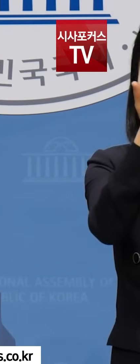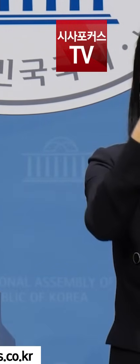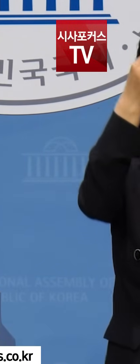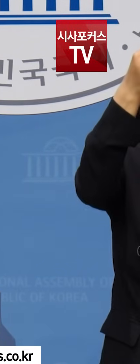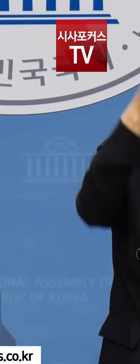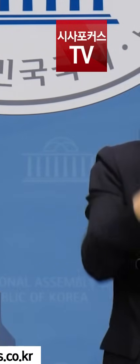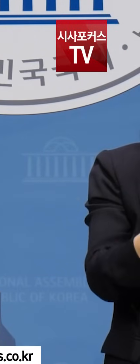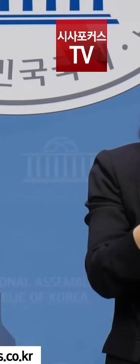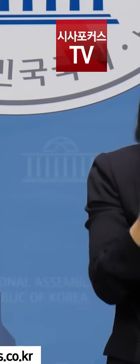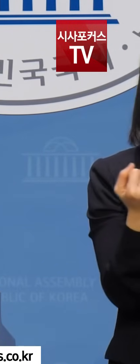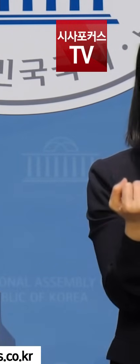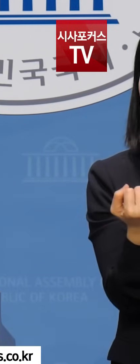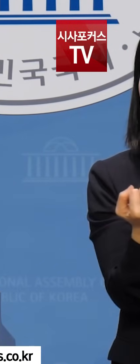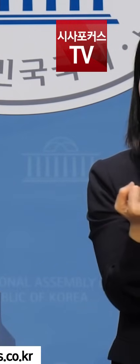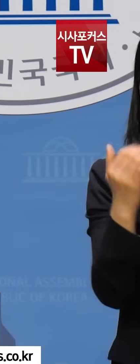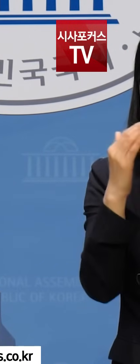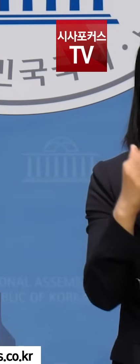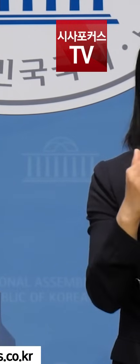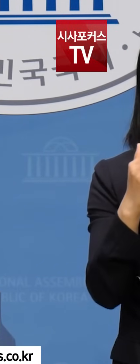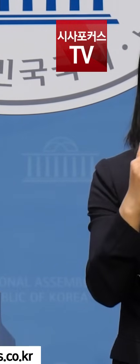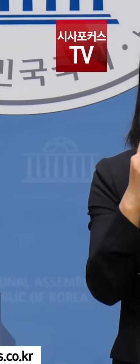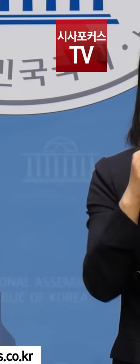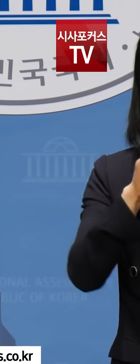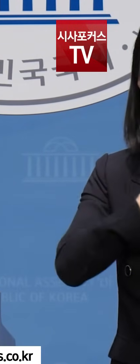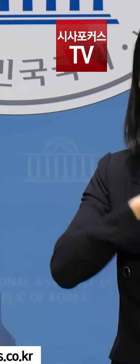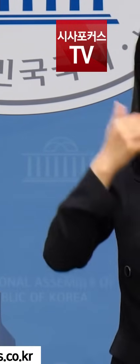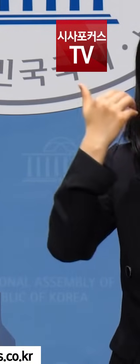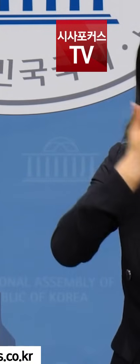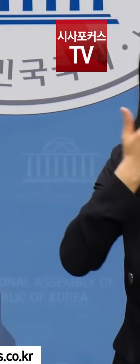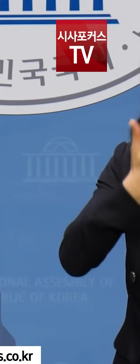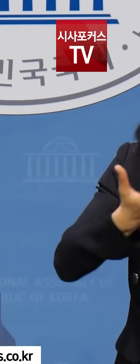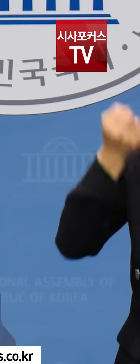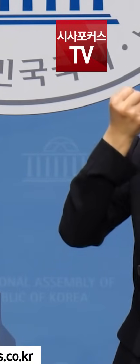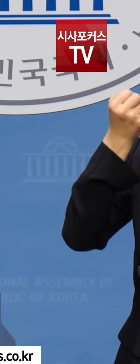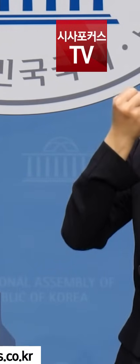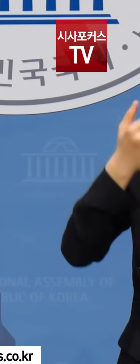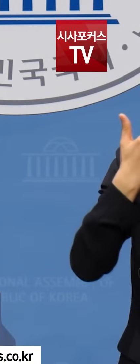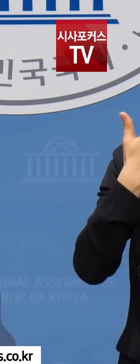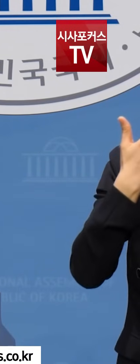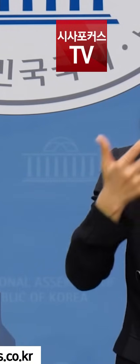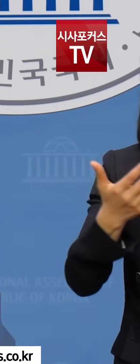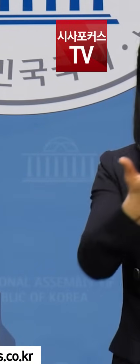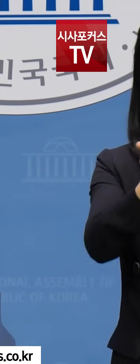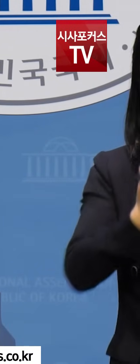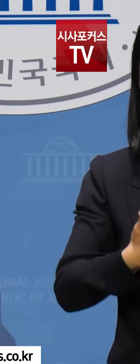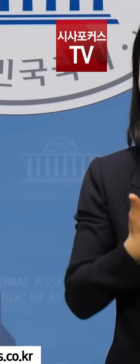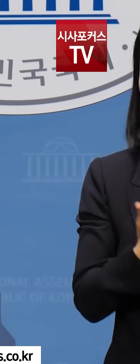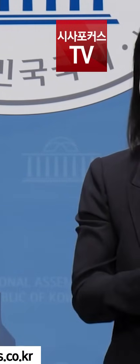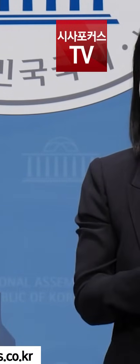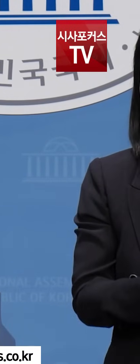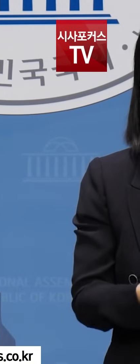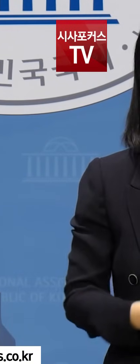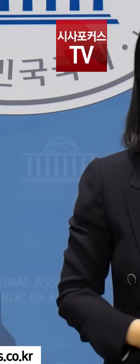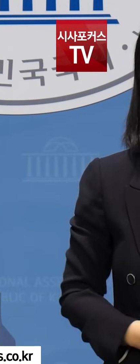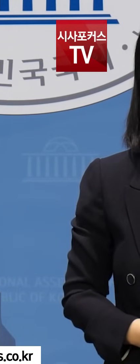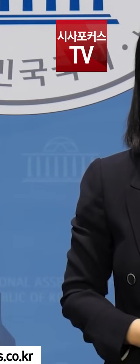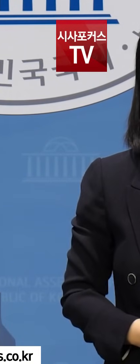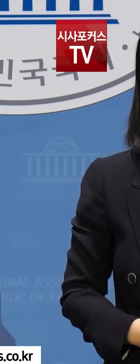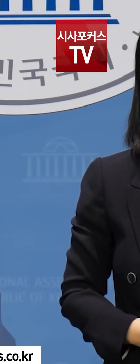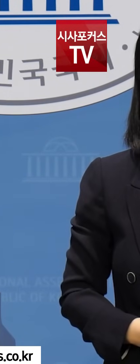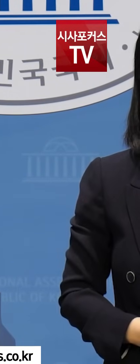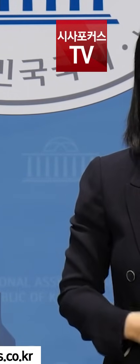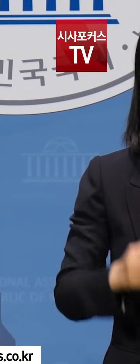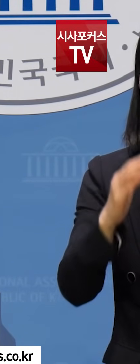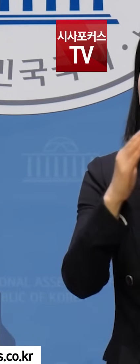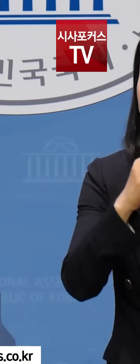집은 현재 누구의 이름으로 되어 있는 것인지 이것을 명백하게 밝혀야 합니다. 그리고